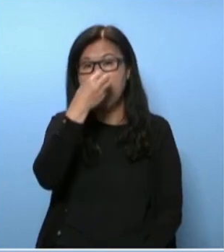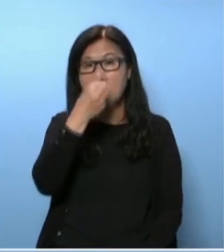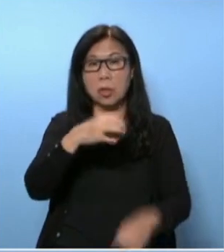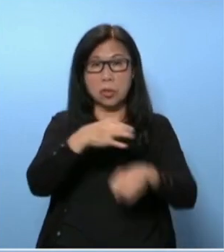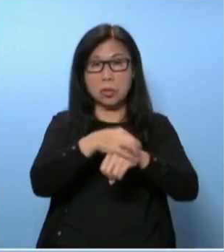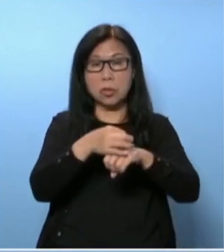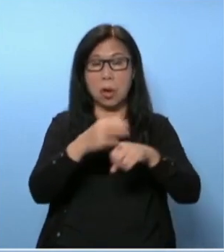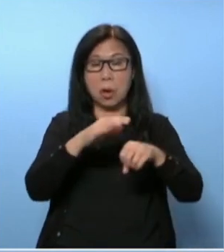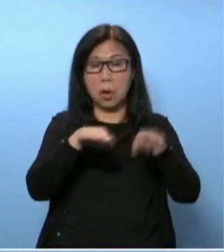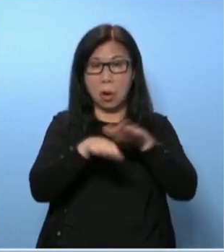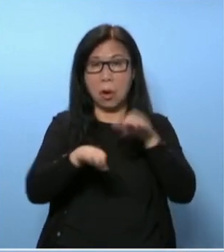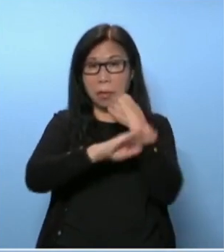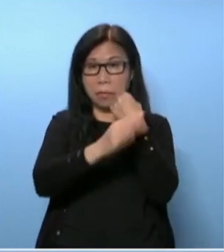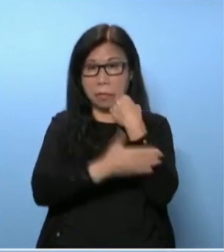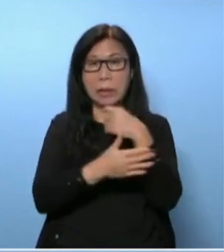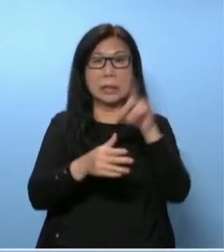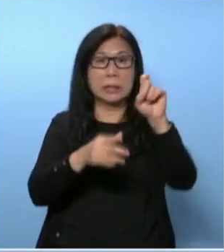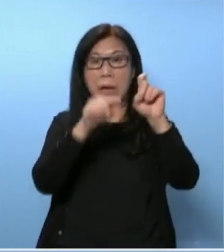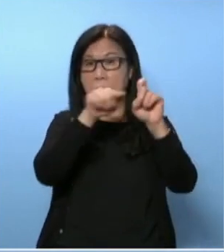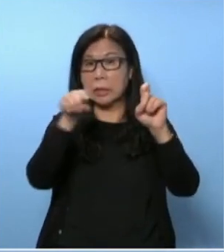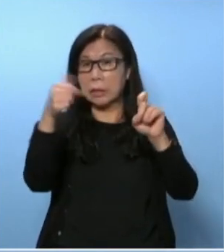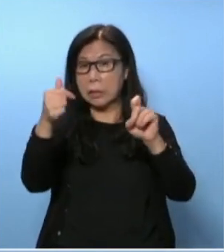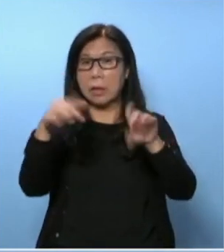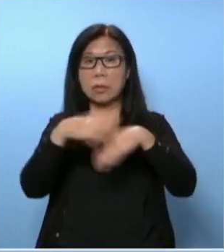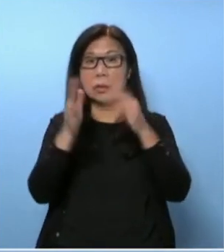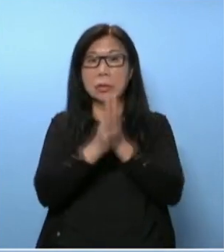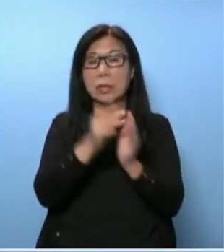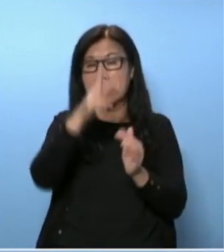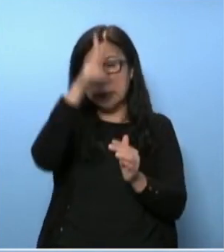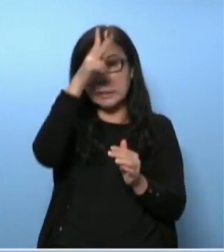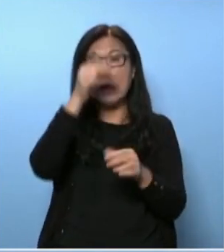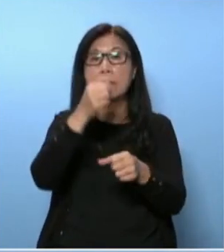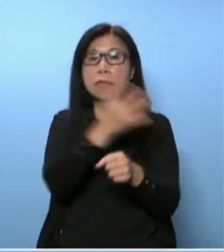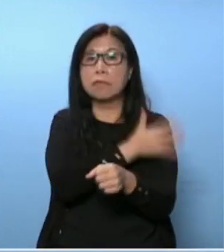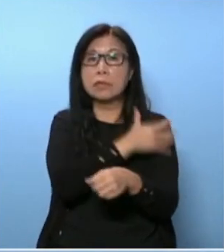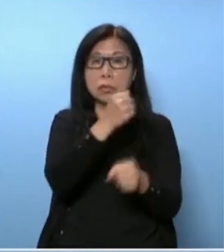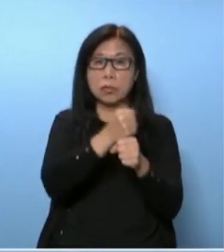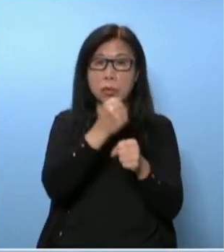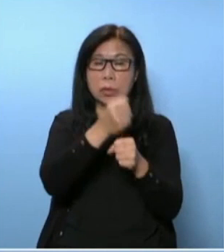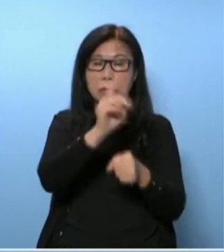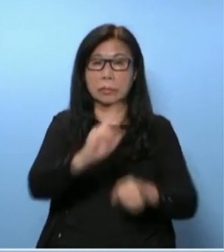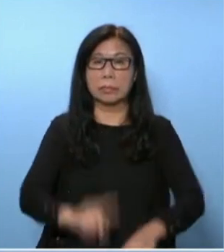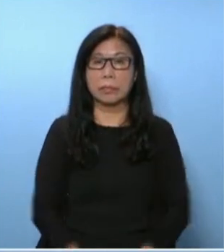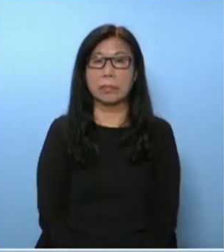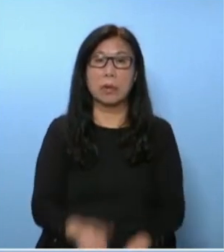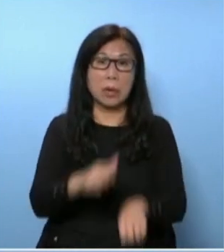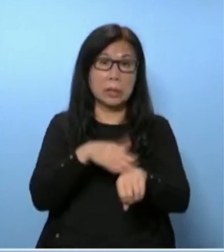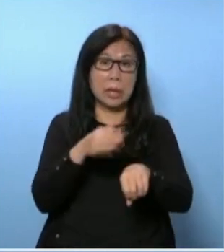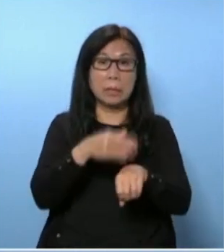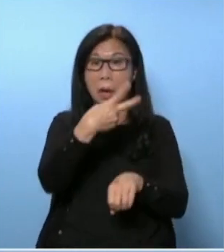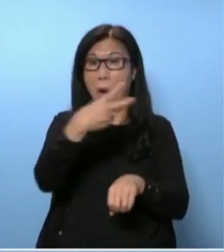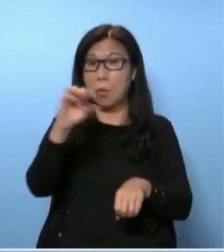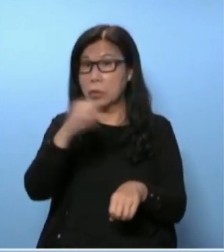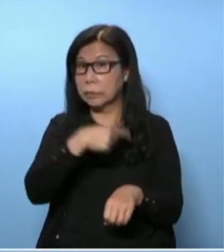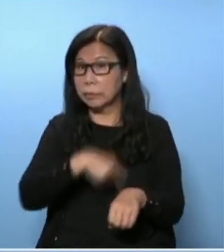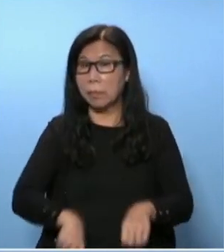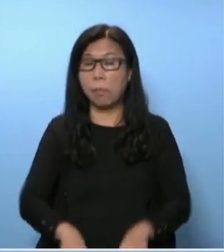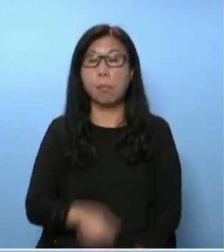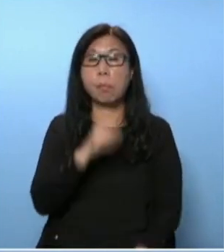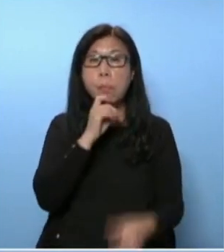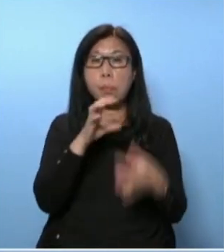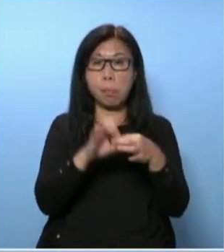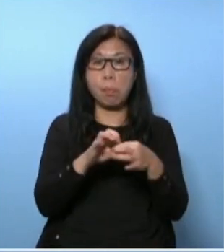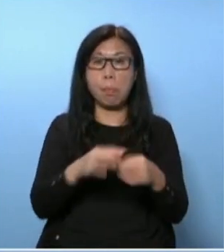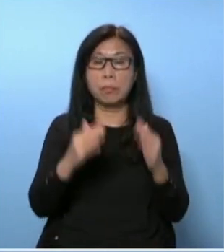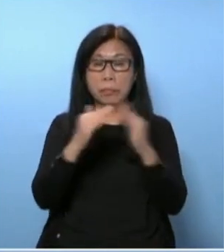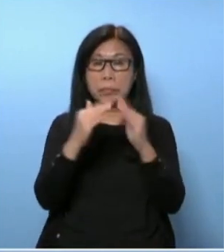安法嘅第9同第10條咧，亦都係清楚講出咧係我哋政府喺呢方面嗰個責任噶啦。 咁另外頭先何議員亦都提到咧，就係話有關呢啲